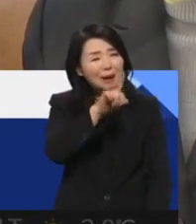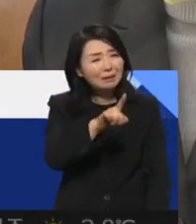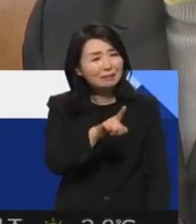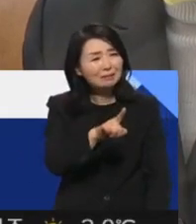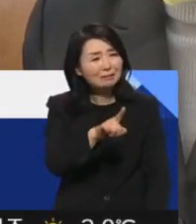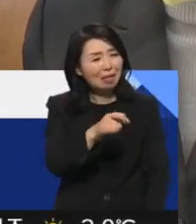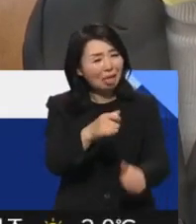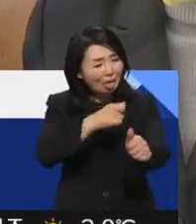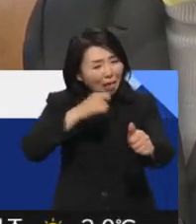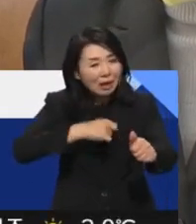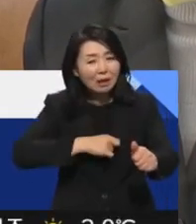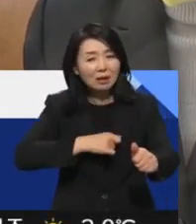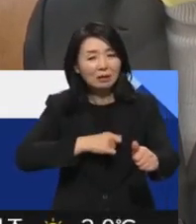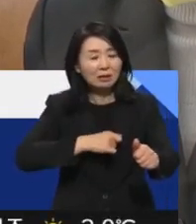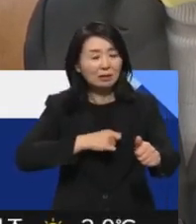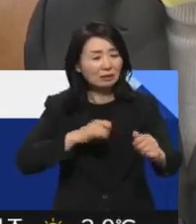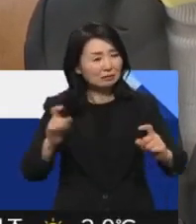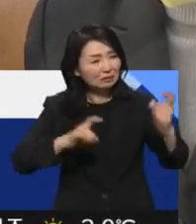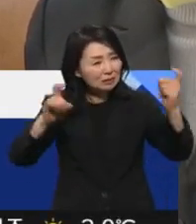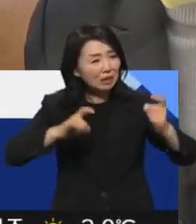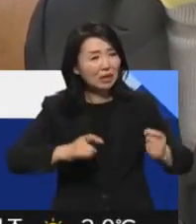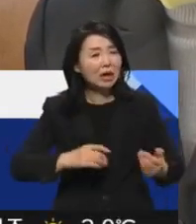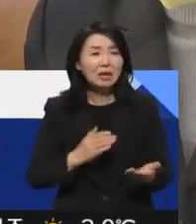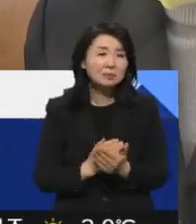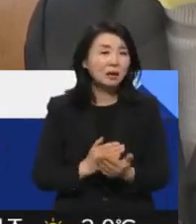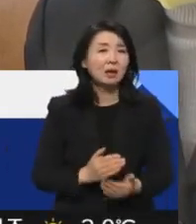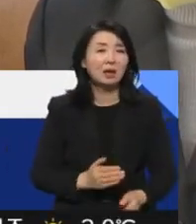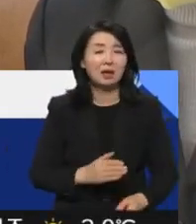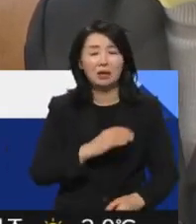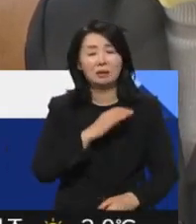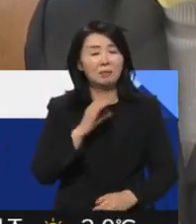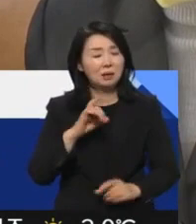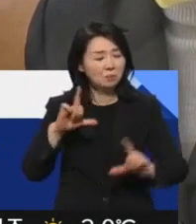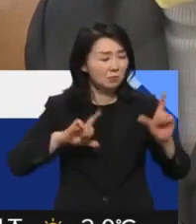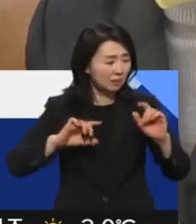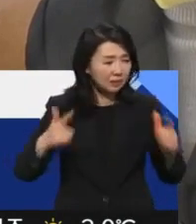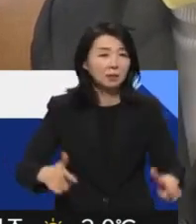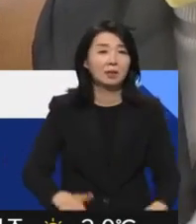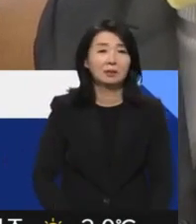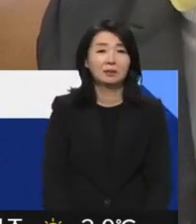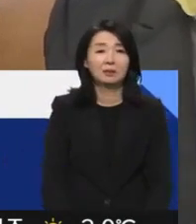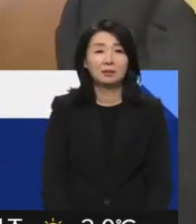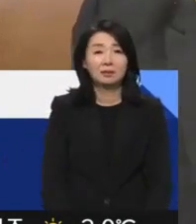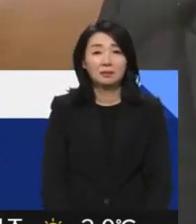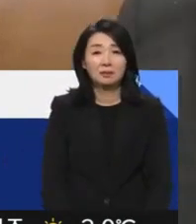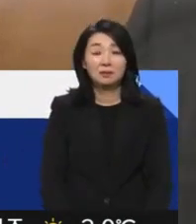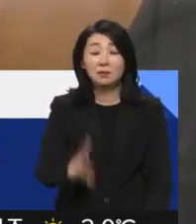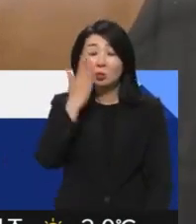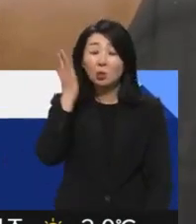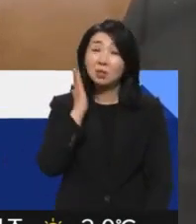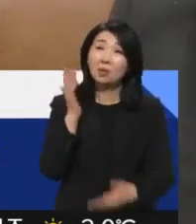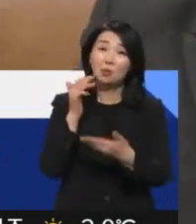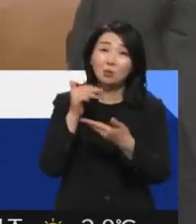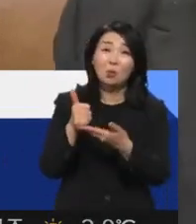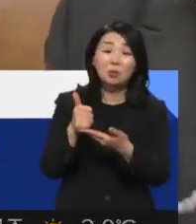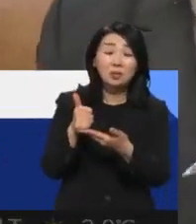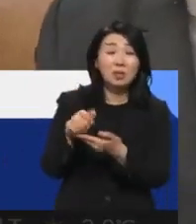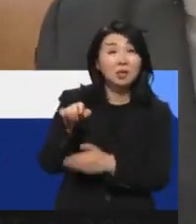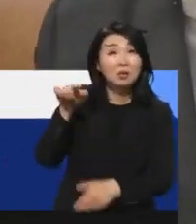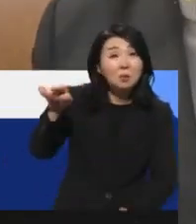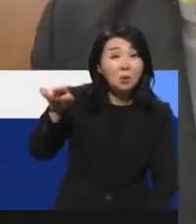잡고 정쟁화시키는 건 저는 바른 자세가 아니라 이런 생각이 듭니다. 용산 대통령실